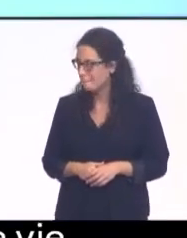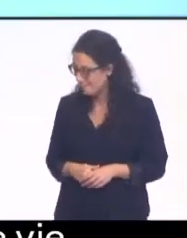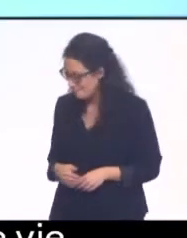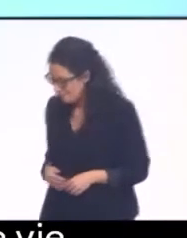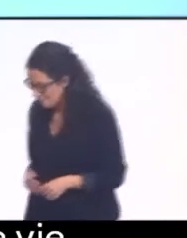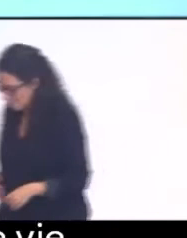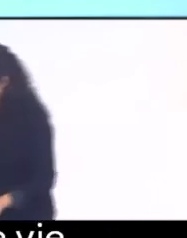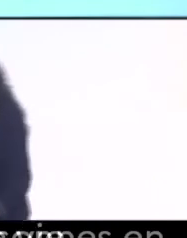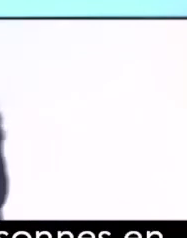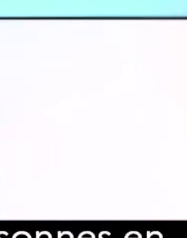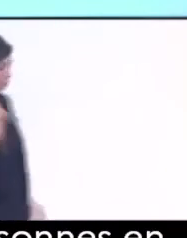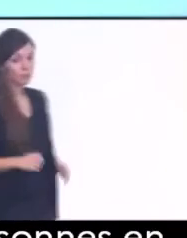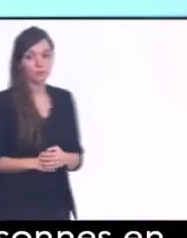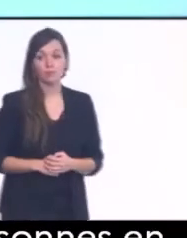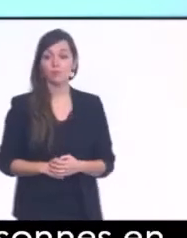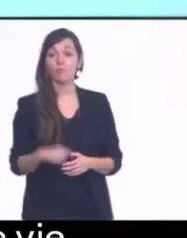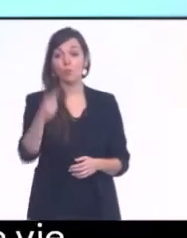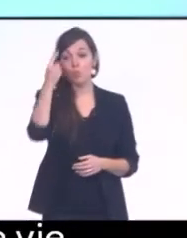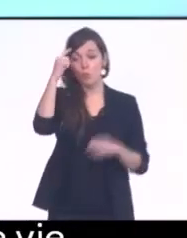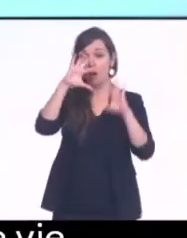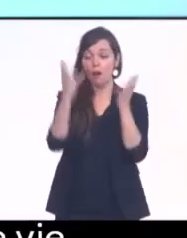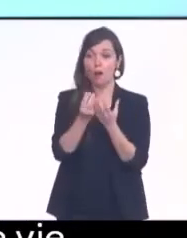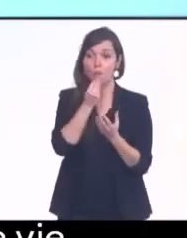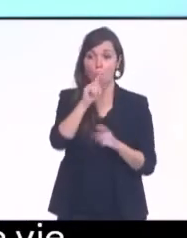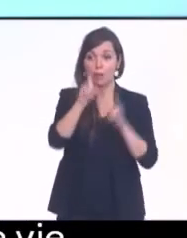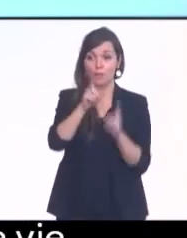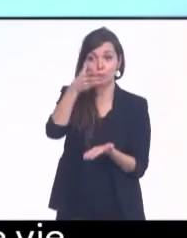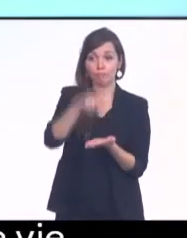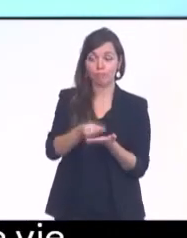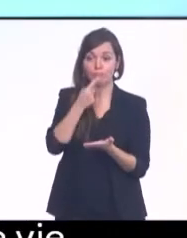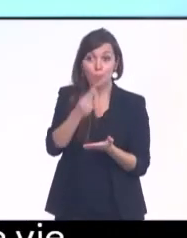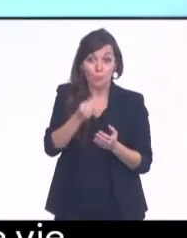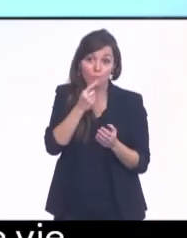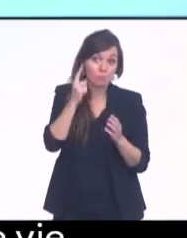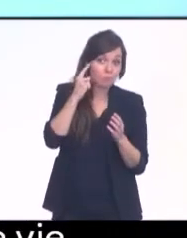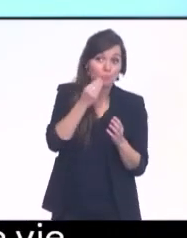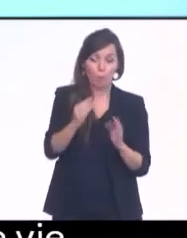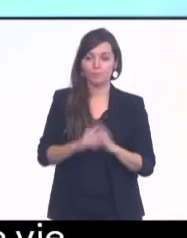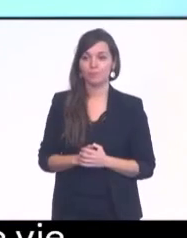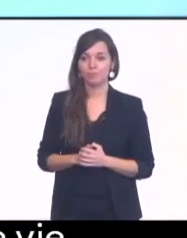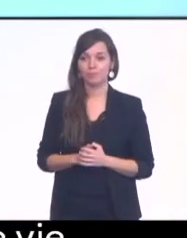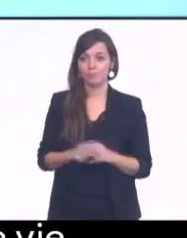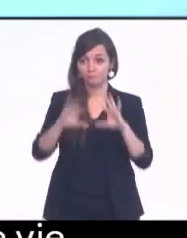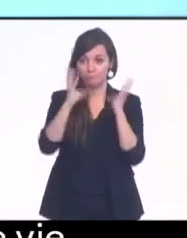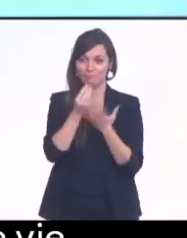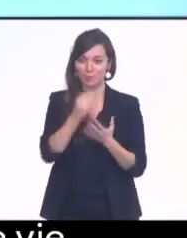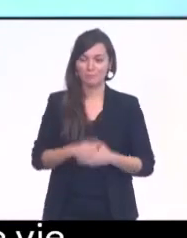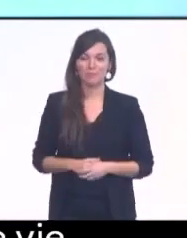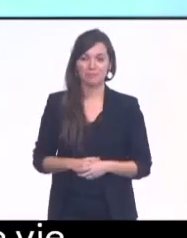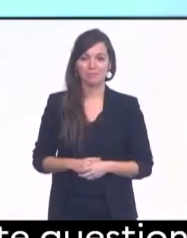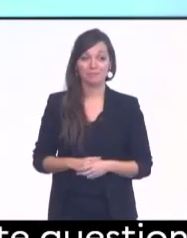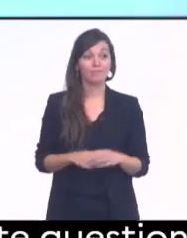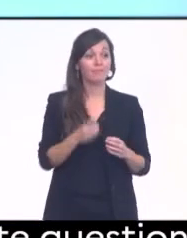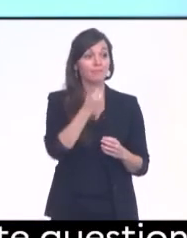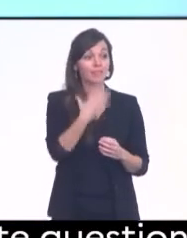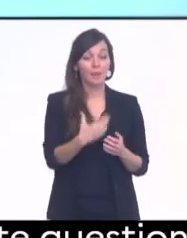Je crois que c'est tout. Je n'en vois pas d'autres. Non, voilà, je crois qu'on a fait le tour. Très bien.